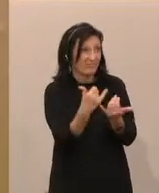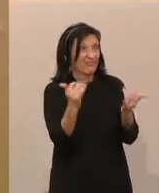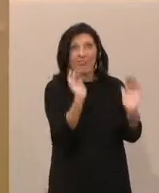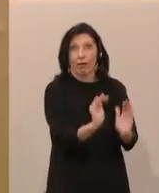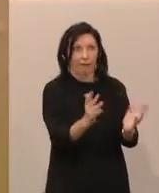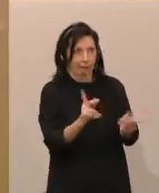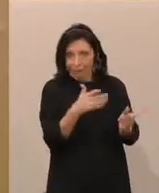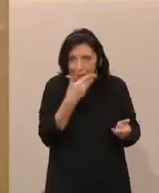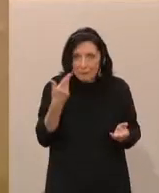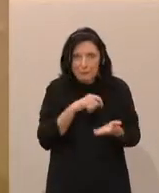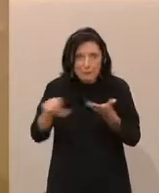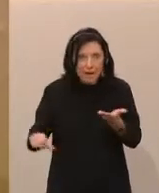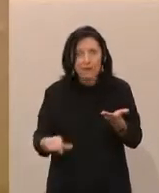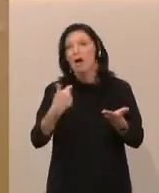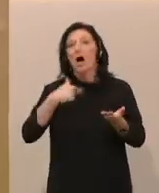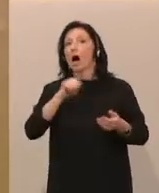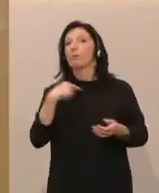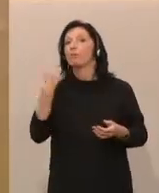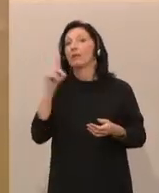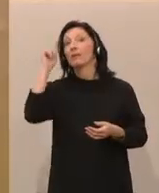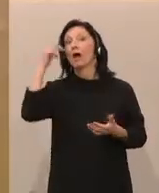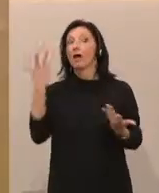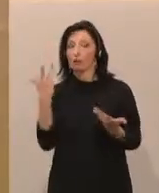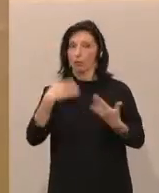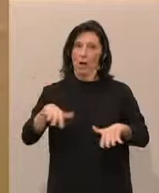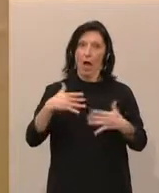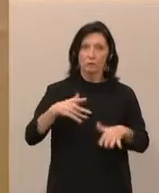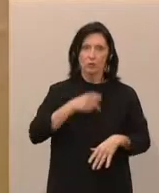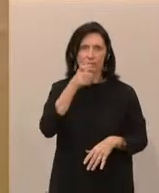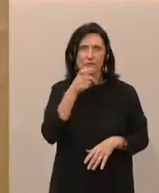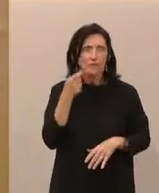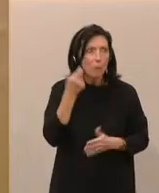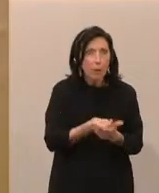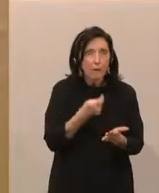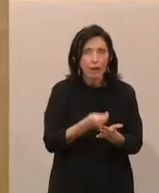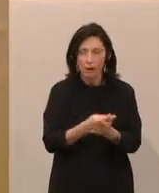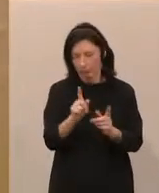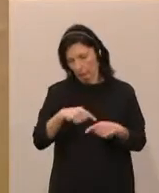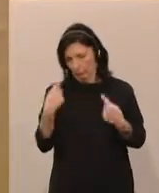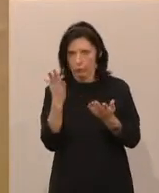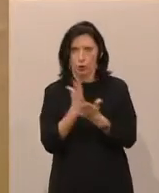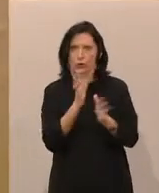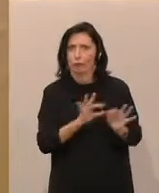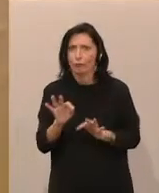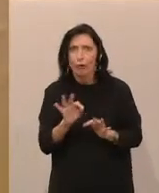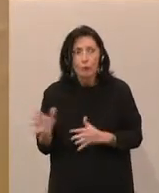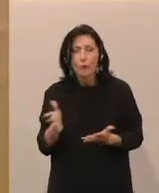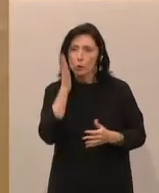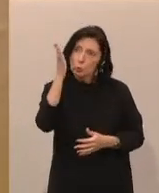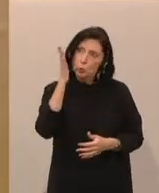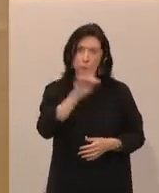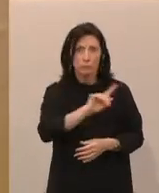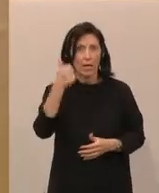wir denken eben darüber hinaus mit und wir haben bei den arbeitslosen versicherungsbeiträgen sehr wohl dafür sorge getragen dass in zukunft